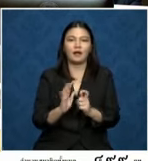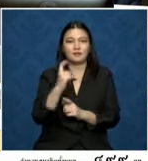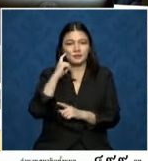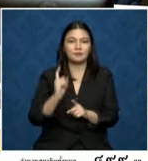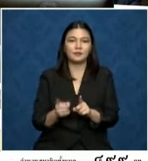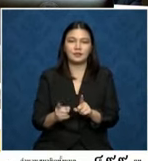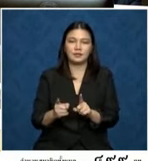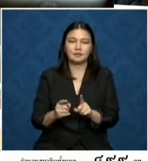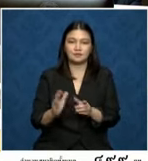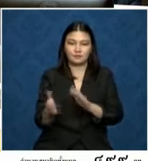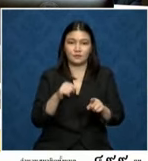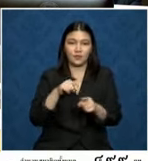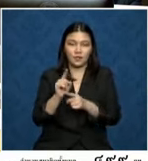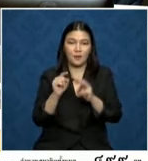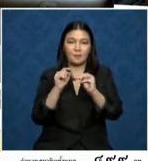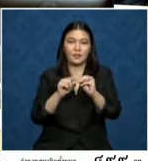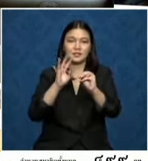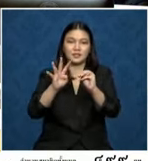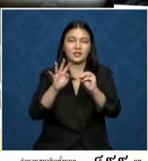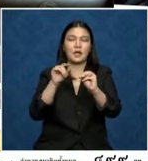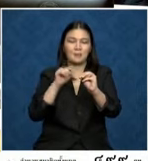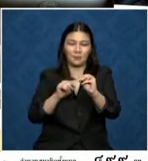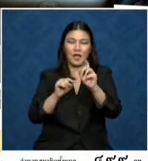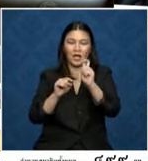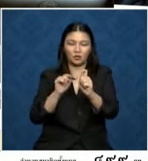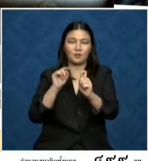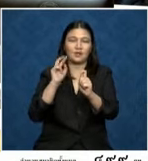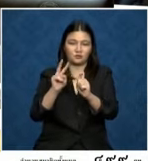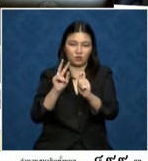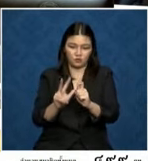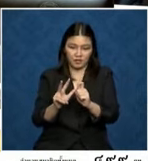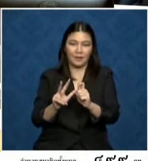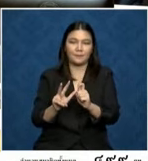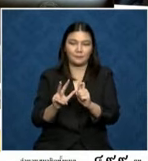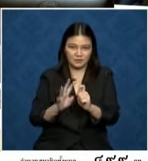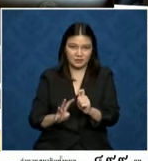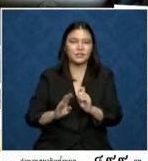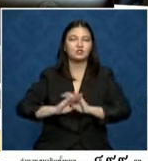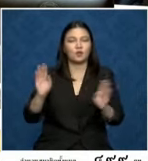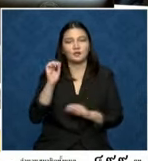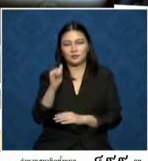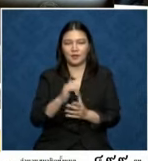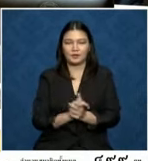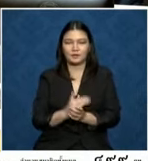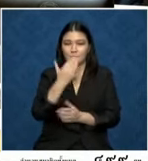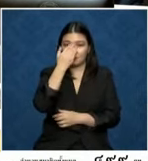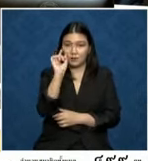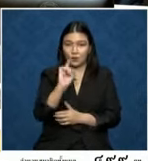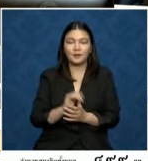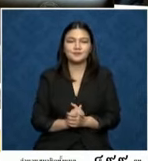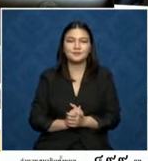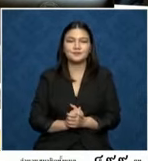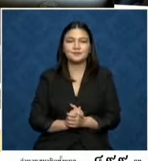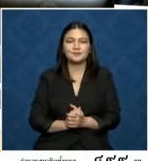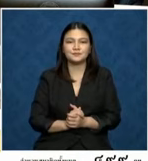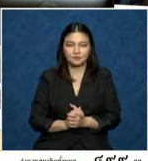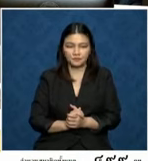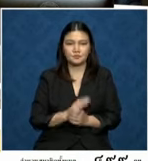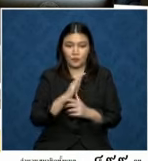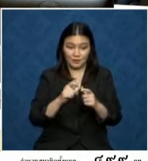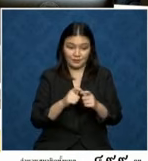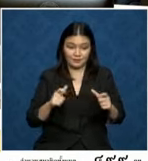การยกเลิกบทบัญญัติในมาตรา4อนุมาตรา2 3และ4เนื่องจากในอนุมาตราดังกล่าวนะครับในขณะที่ออกเช็ค